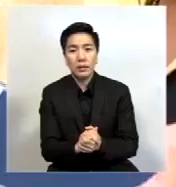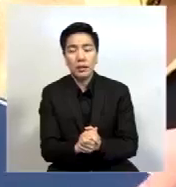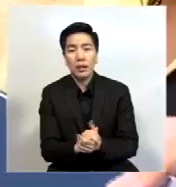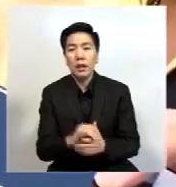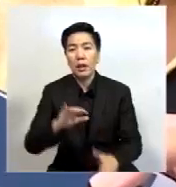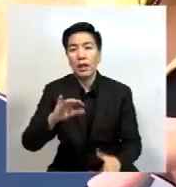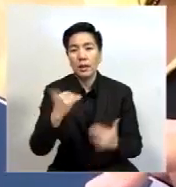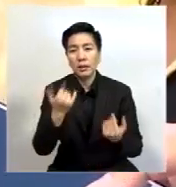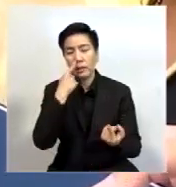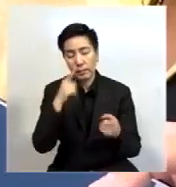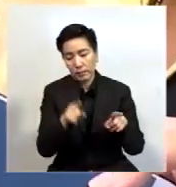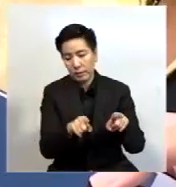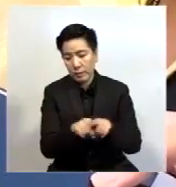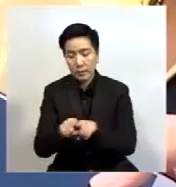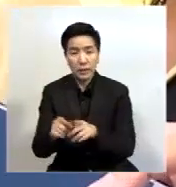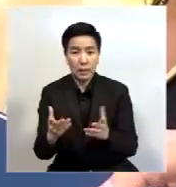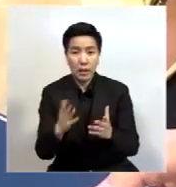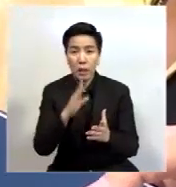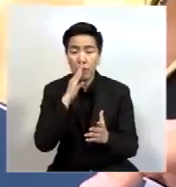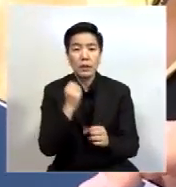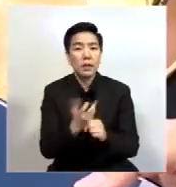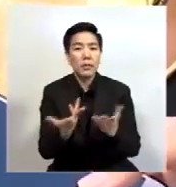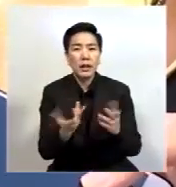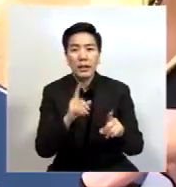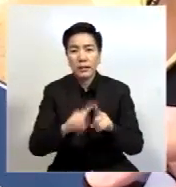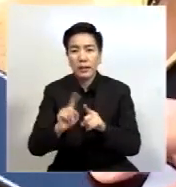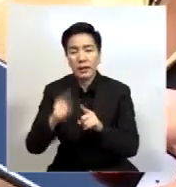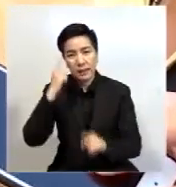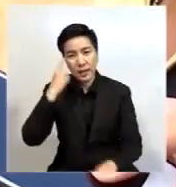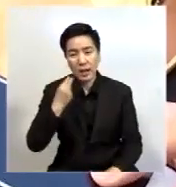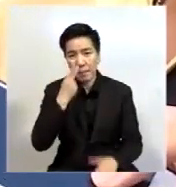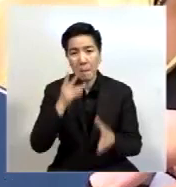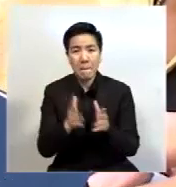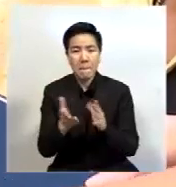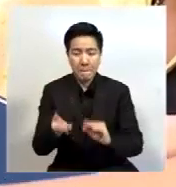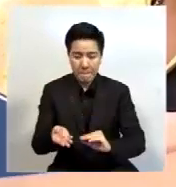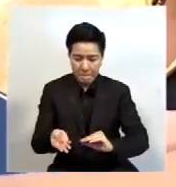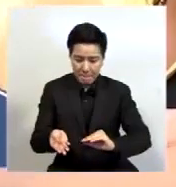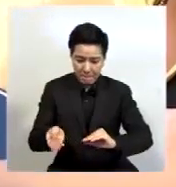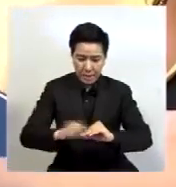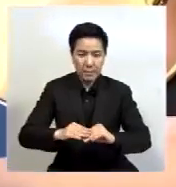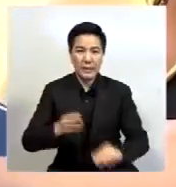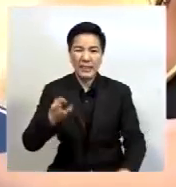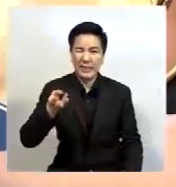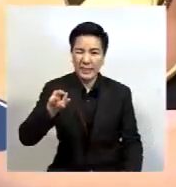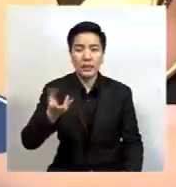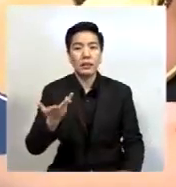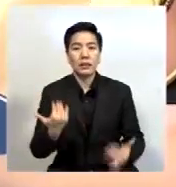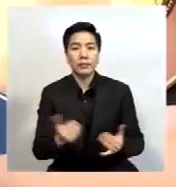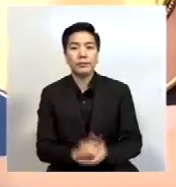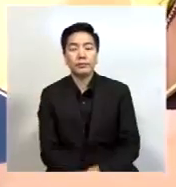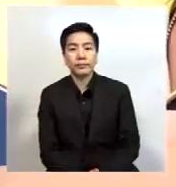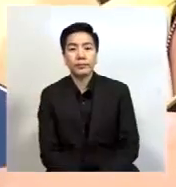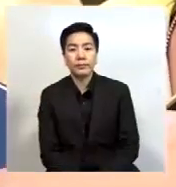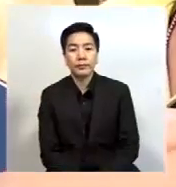ตอนนี้คล้ายๆว่าทำอะไรให้มันมากขึ้นนิดเข้มข้นขึ้นนิดนะครับ การประชุมวันนี้เรา